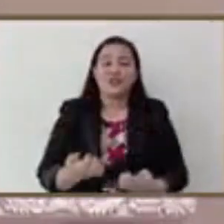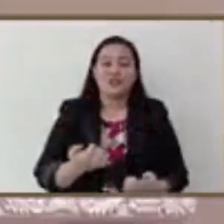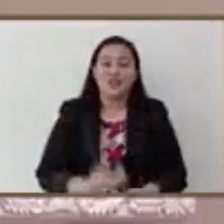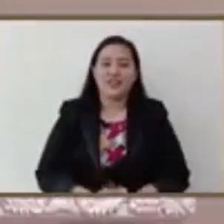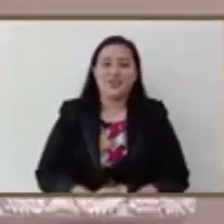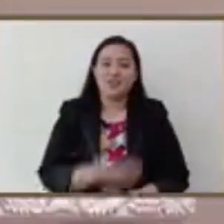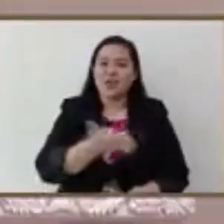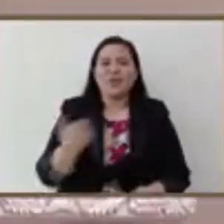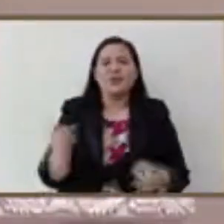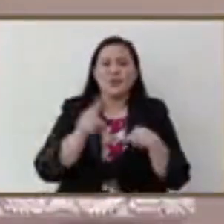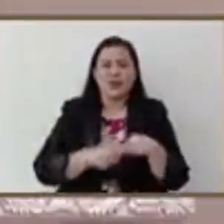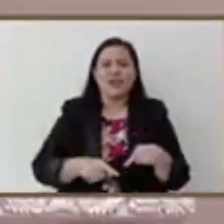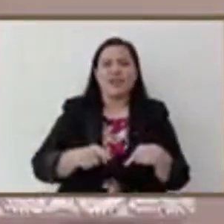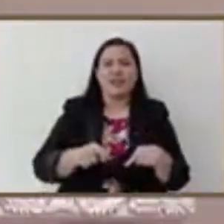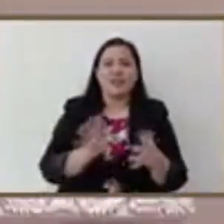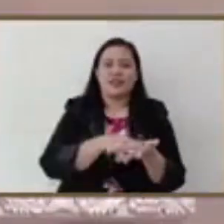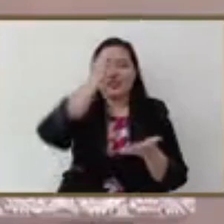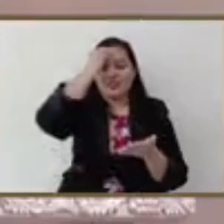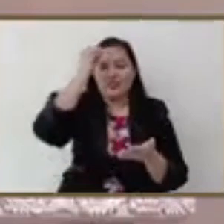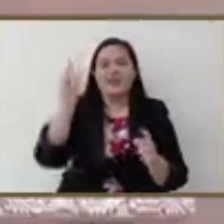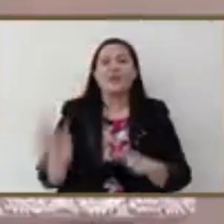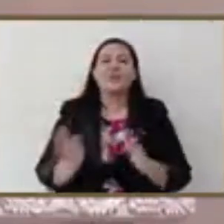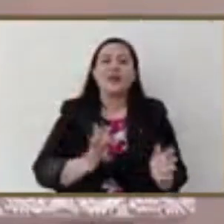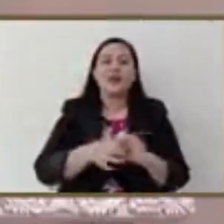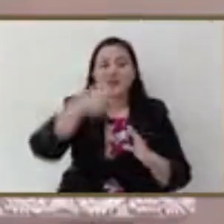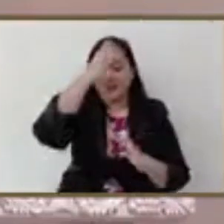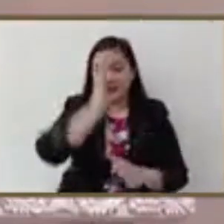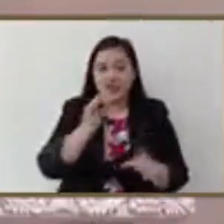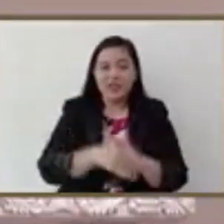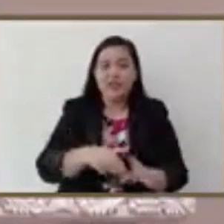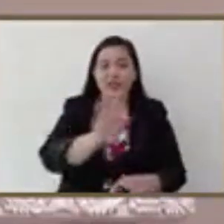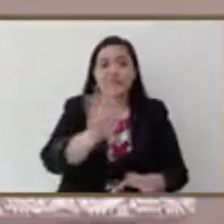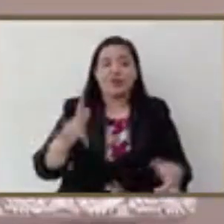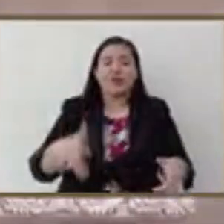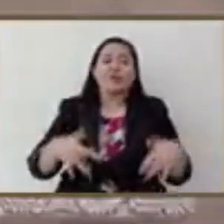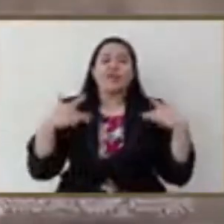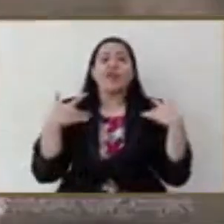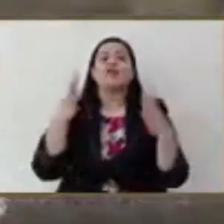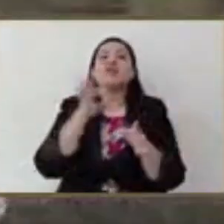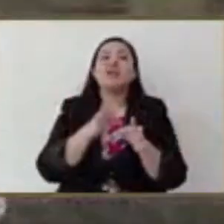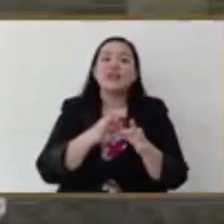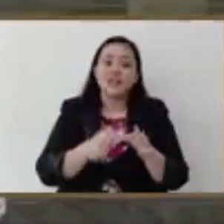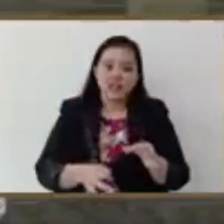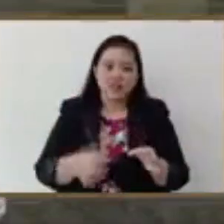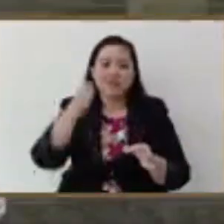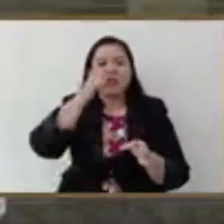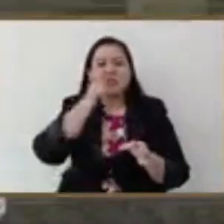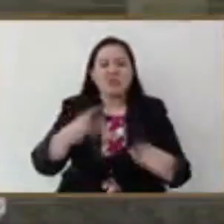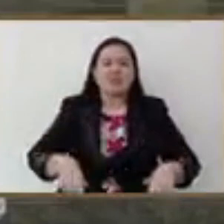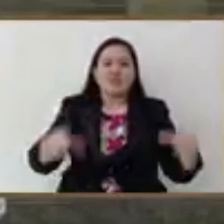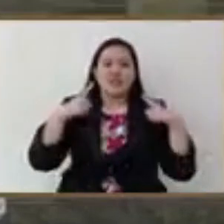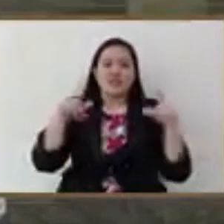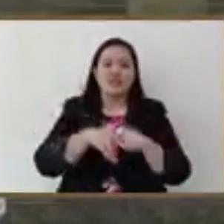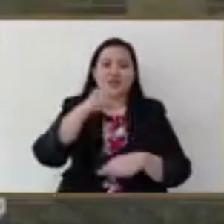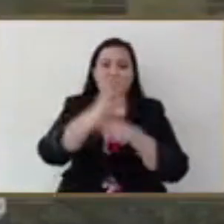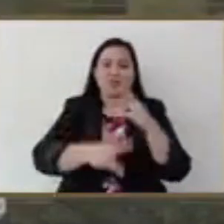the plan of God in your life kung ang sasagana pa rin dito ay yung katulad ng buhay sa labas.